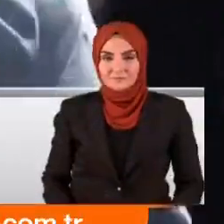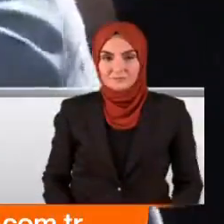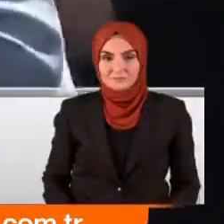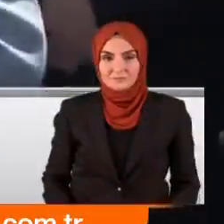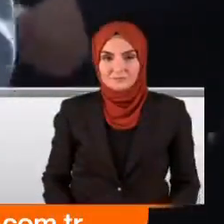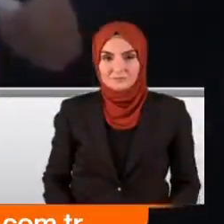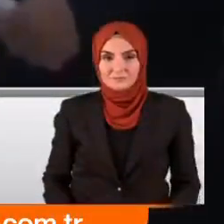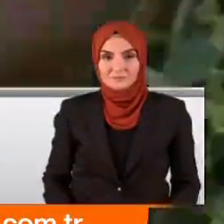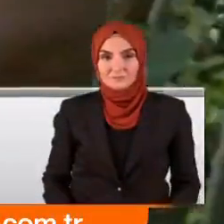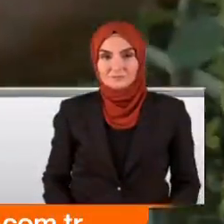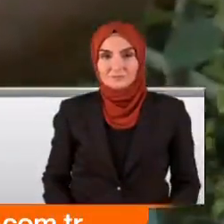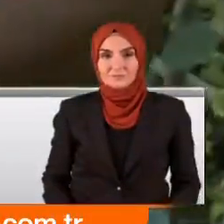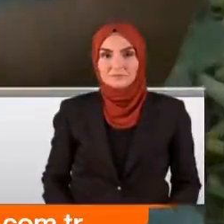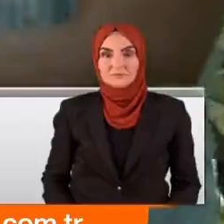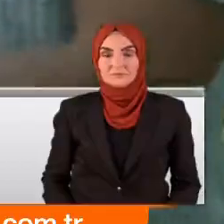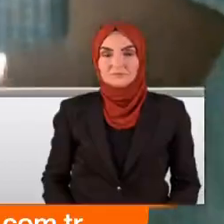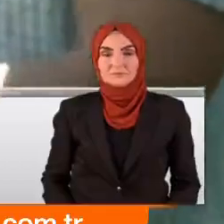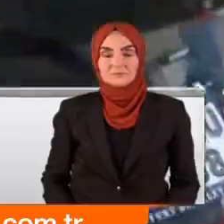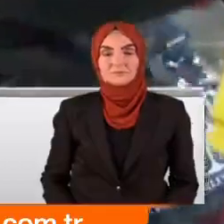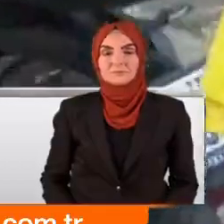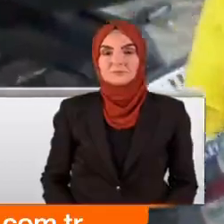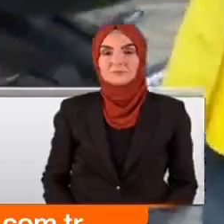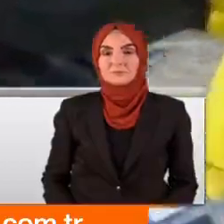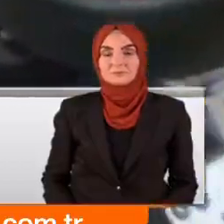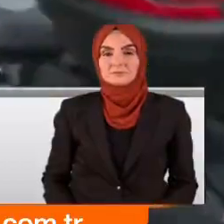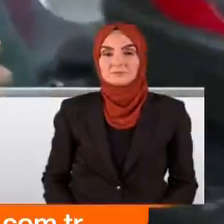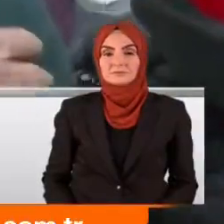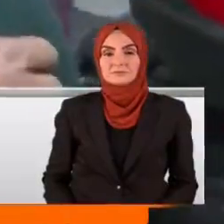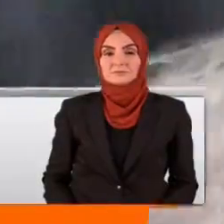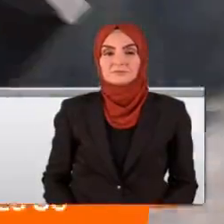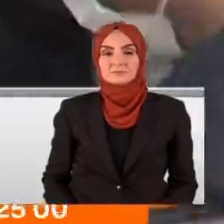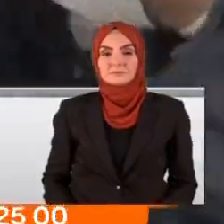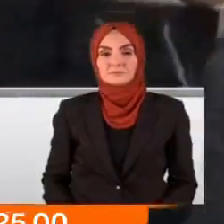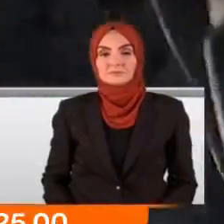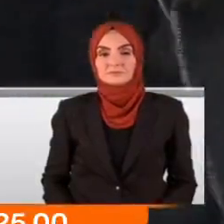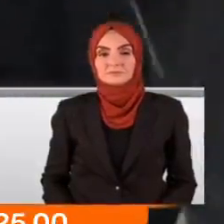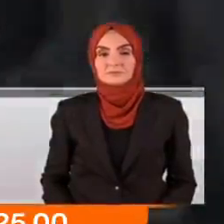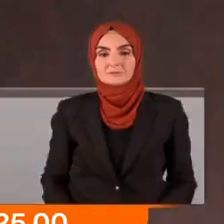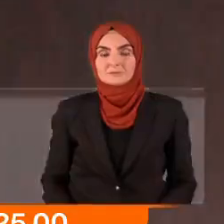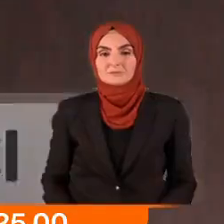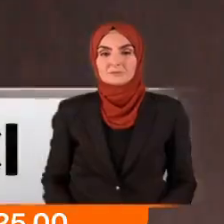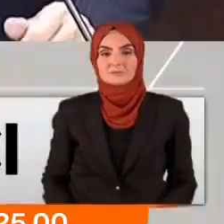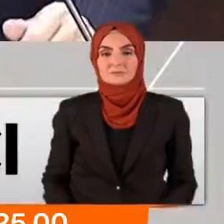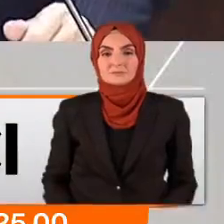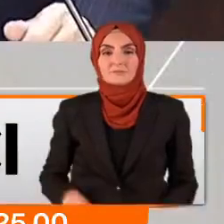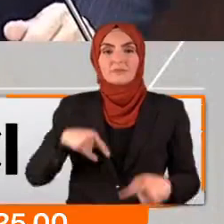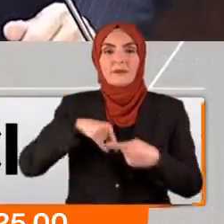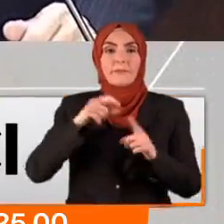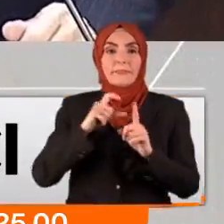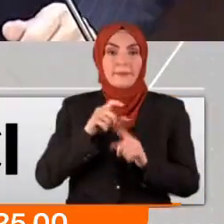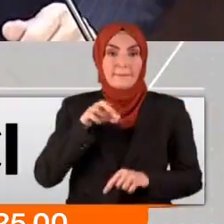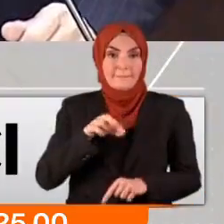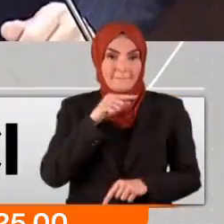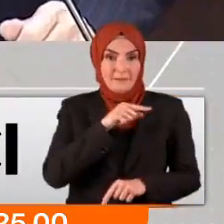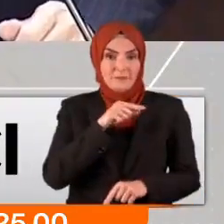Şener bu yolda bir nefer, mazlumun ablası Meral Akşener. HDP bu